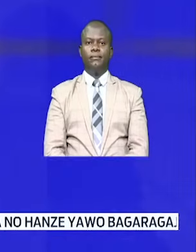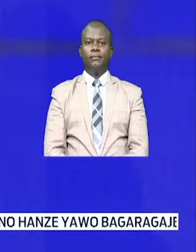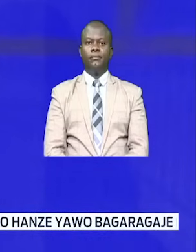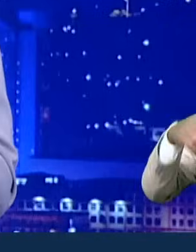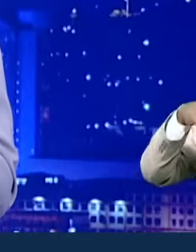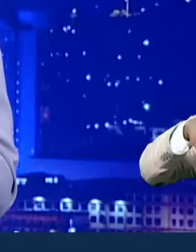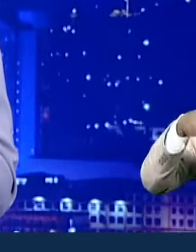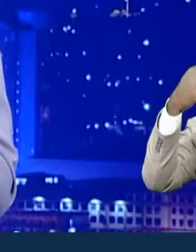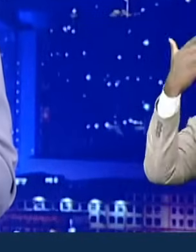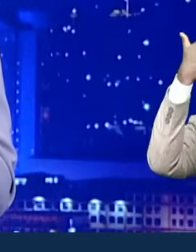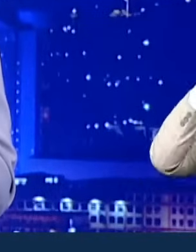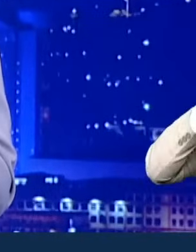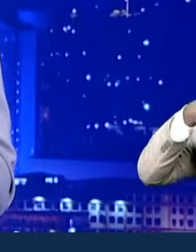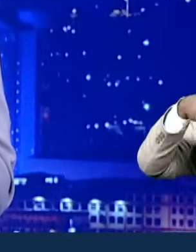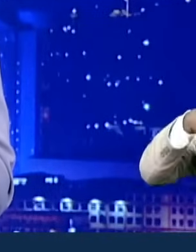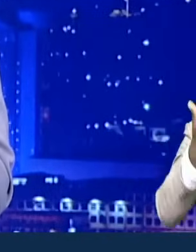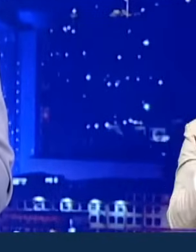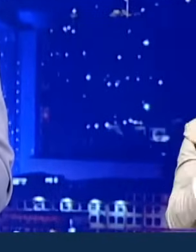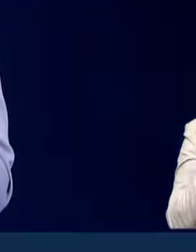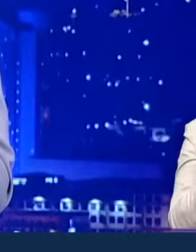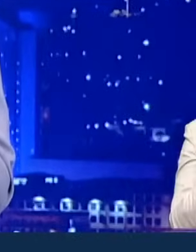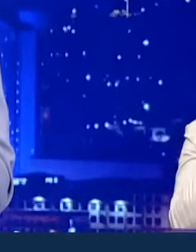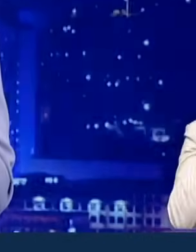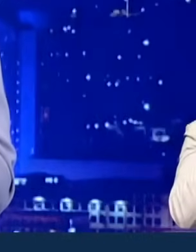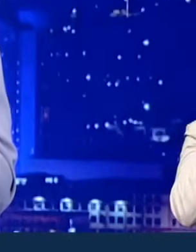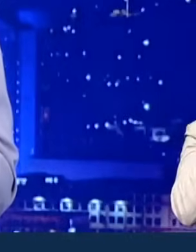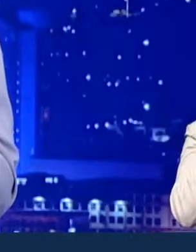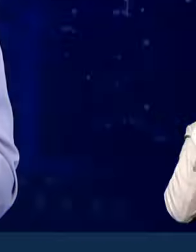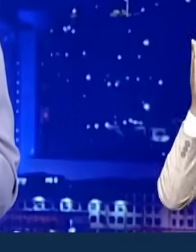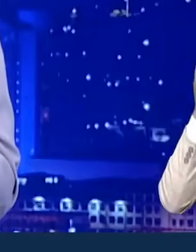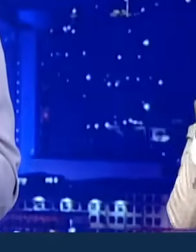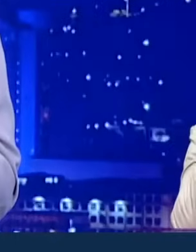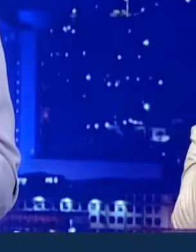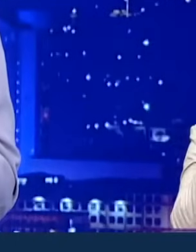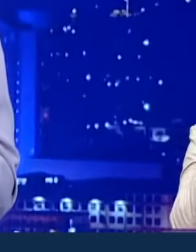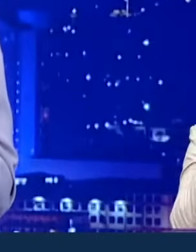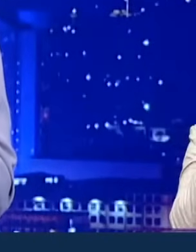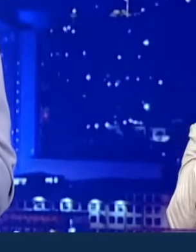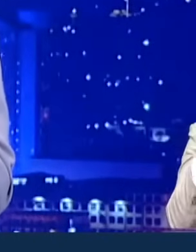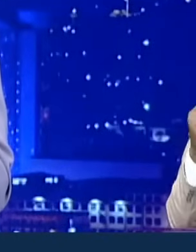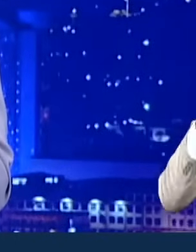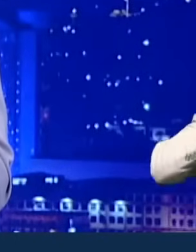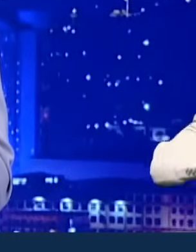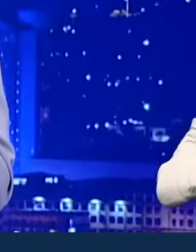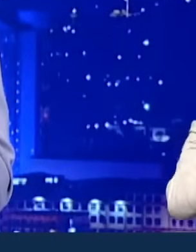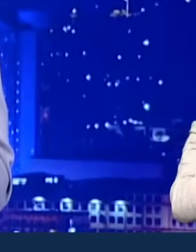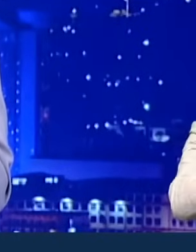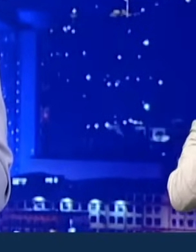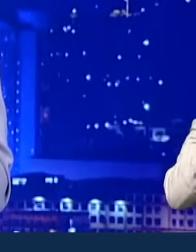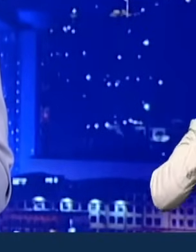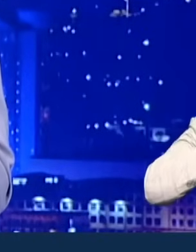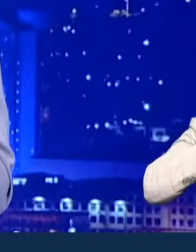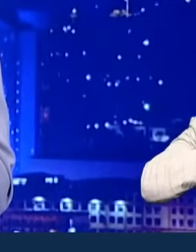n'imiti. Tuvugana hashize iminsi 11 mu Rwanda hari gukinirwa